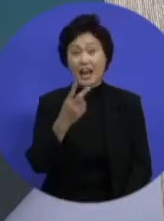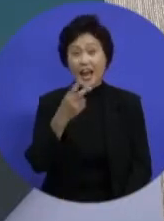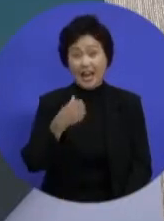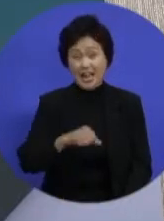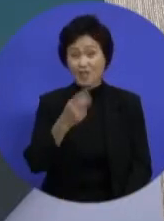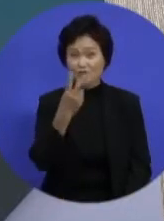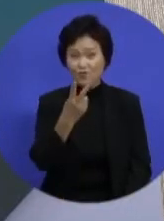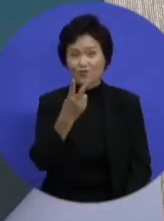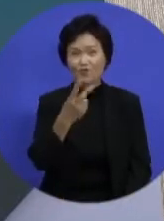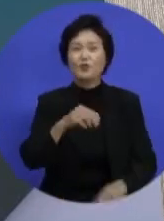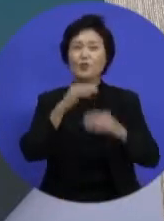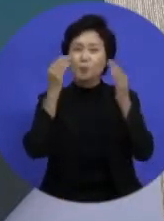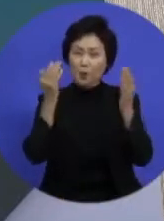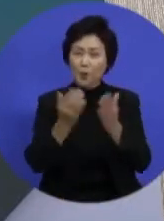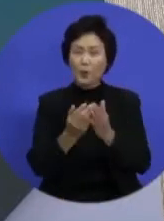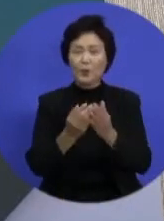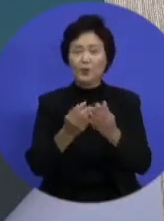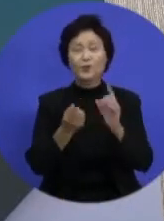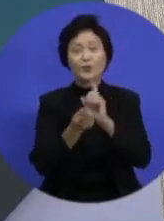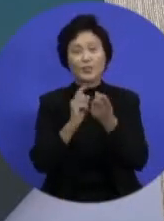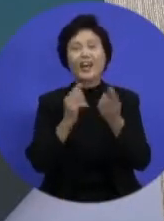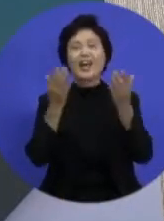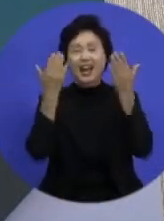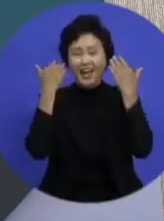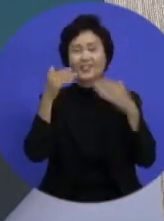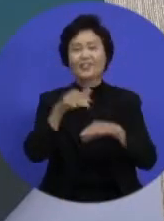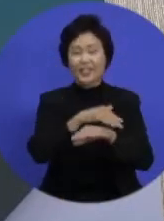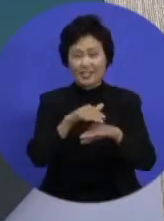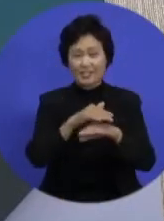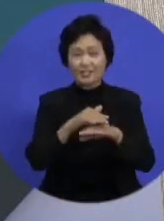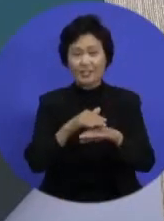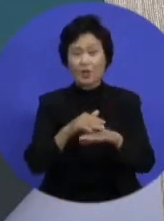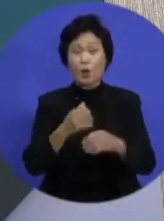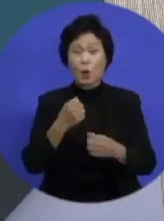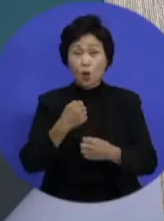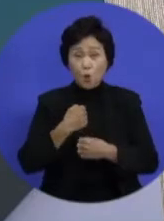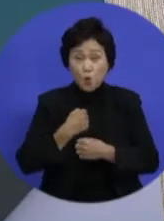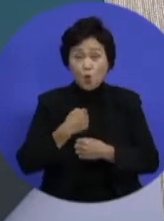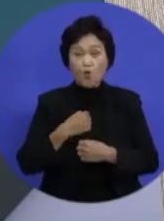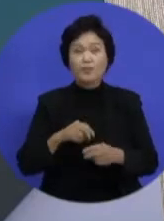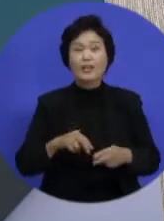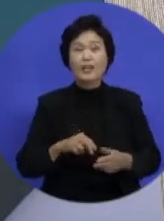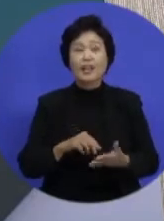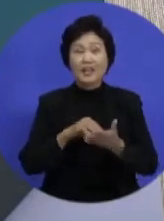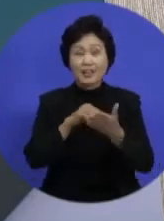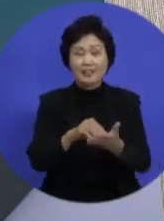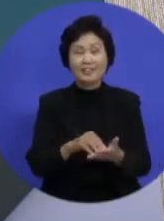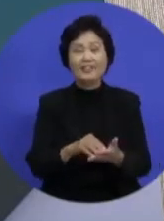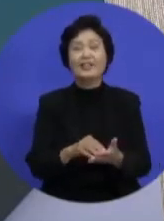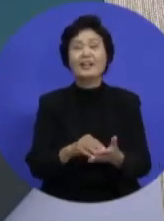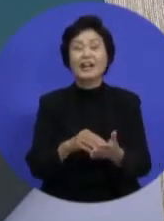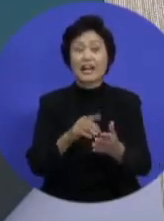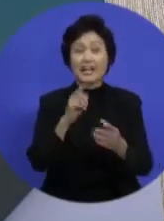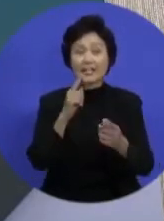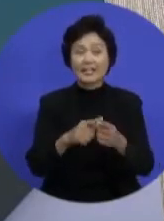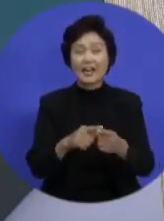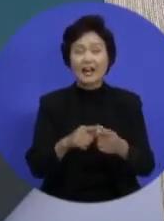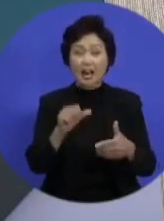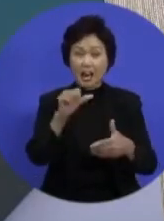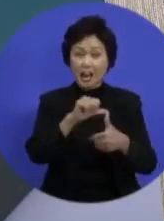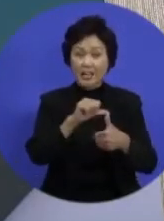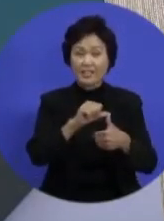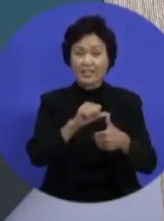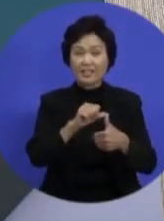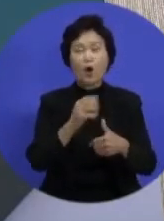첫째. 네. 그리고 두 아들들이 군대 가기 전에 둘 다 군대 가 있습니다. 네. 이제 가있다가 아들은 큰 아들은 이제 며칠 전에